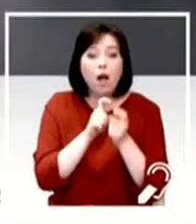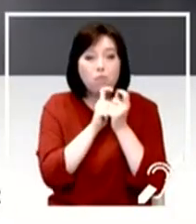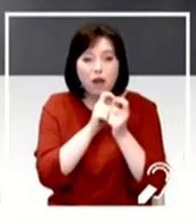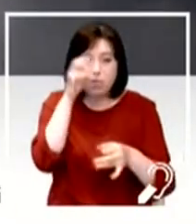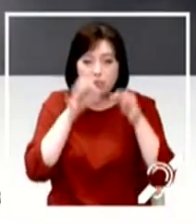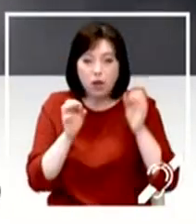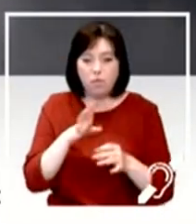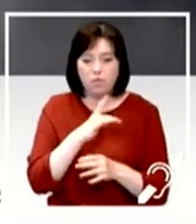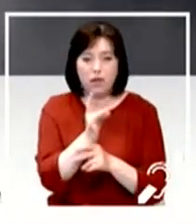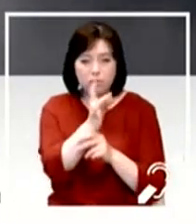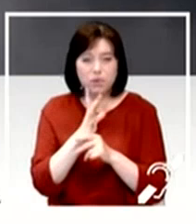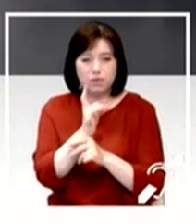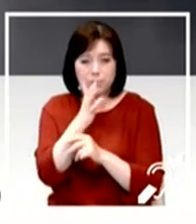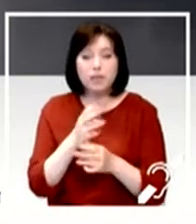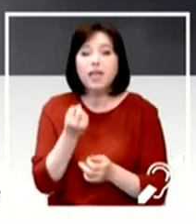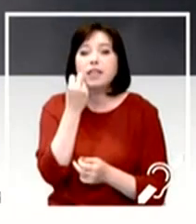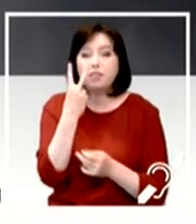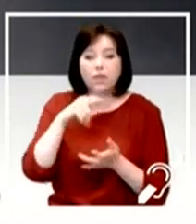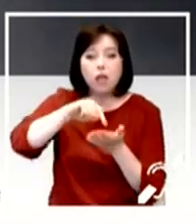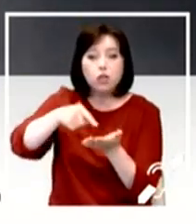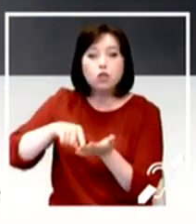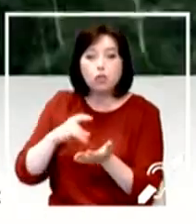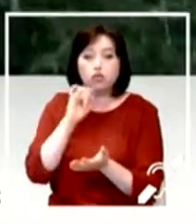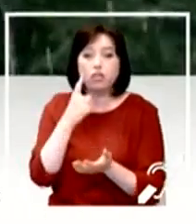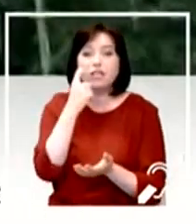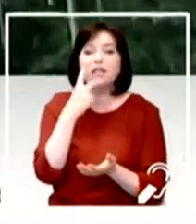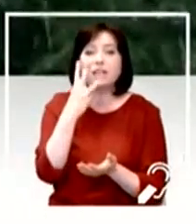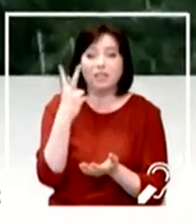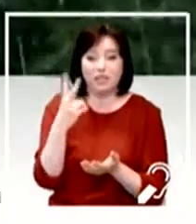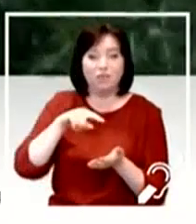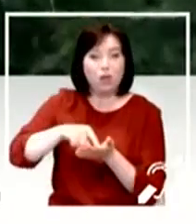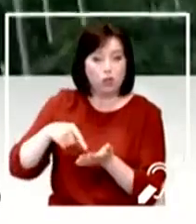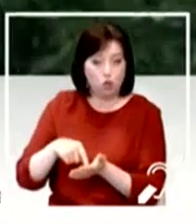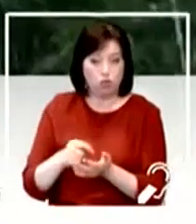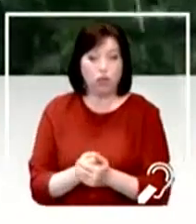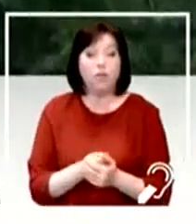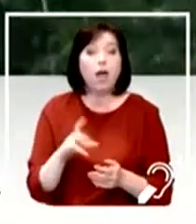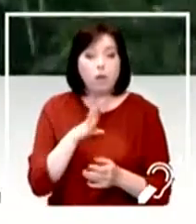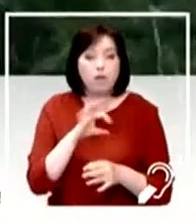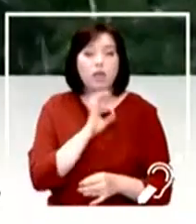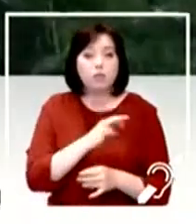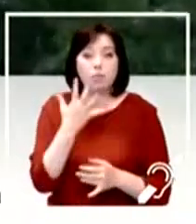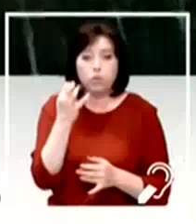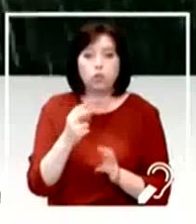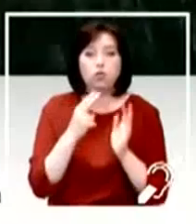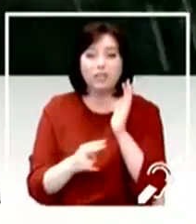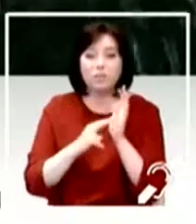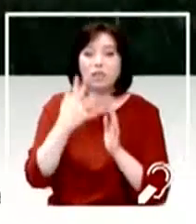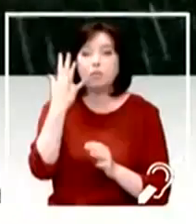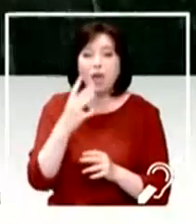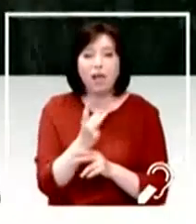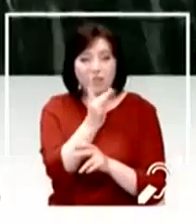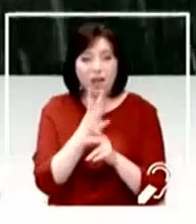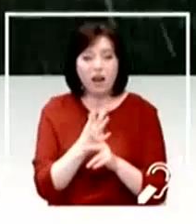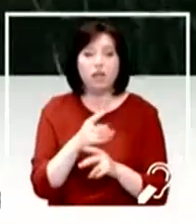grindinei au fost puse în funcțiune 12 dintre cele 132 de puncte de lansare. Au fost folosite 575 de